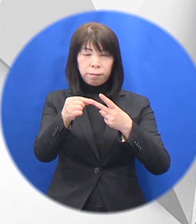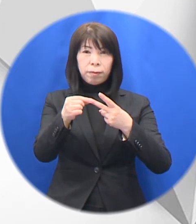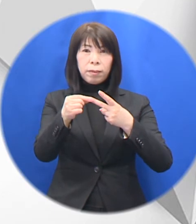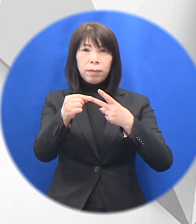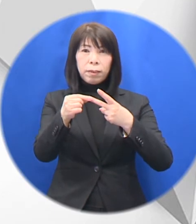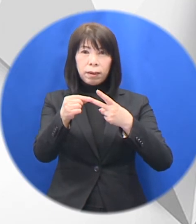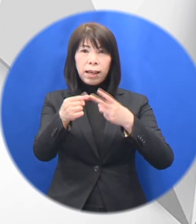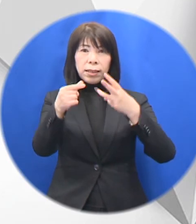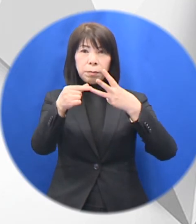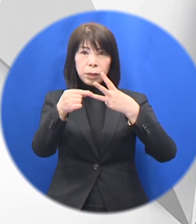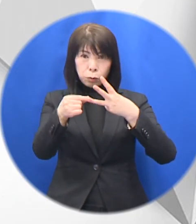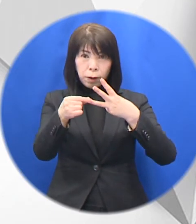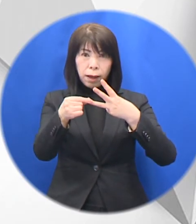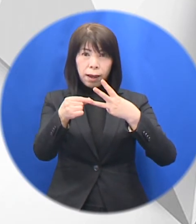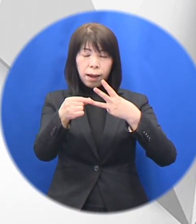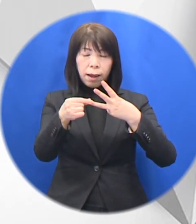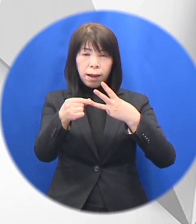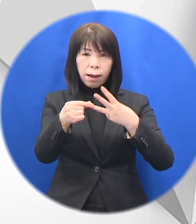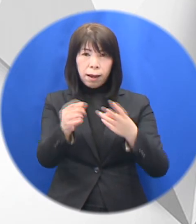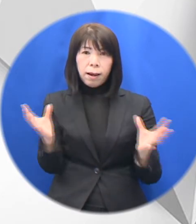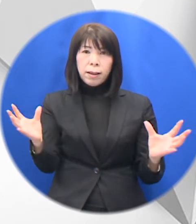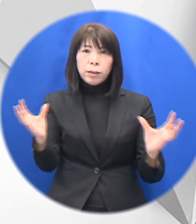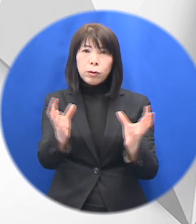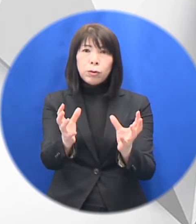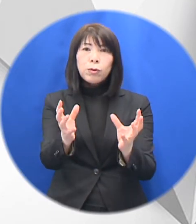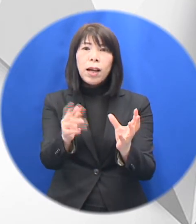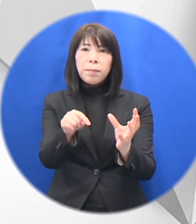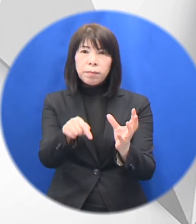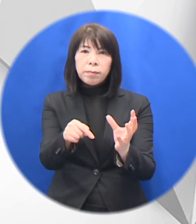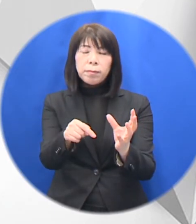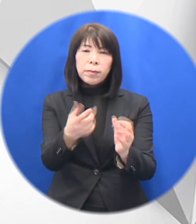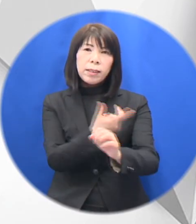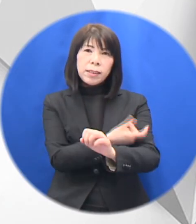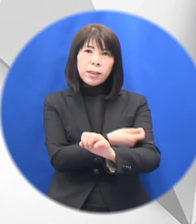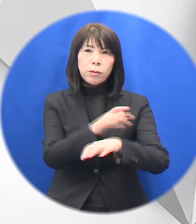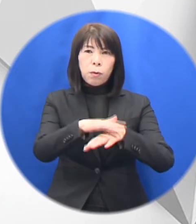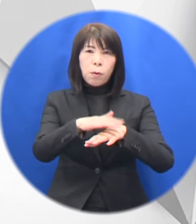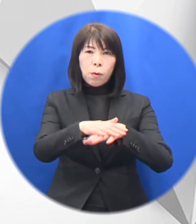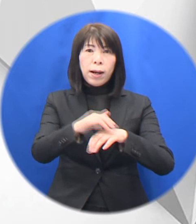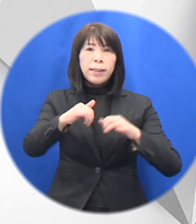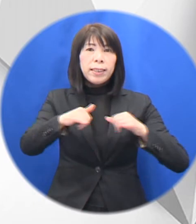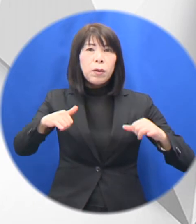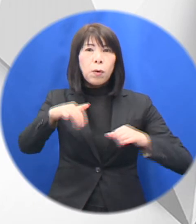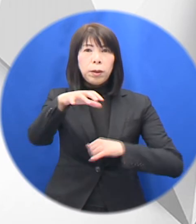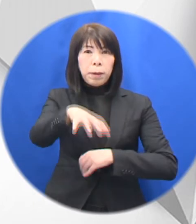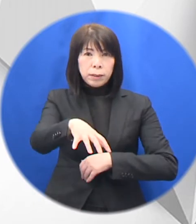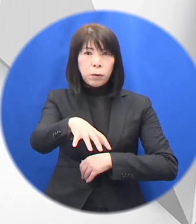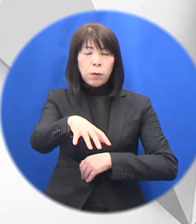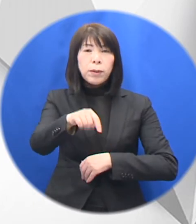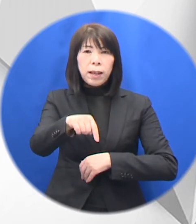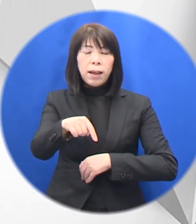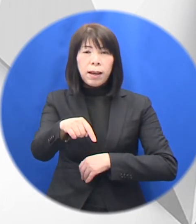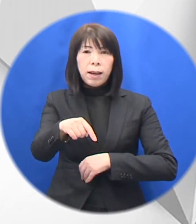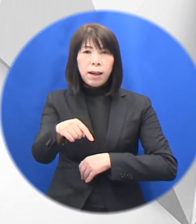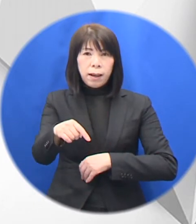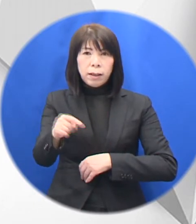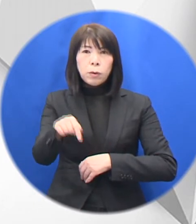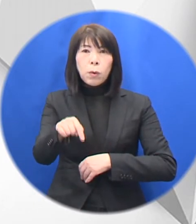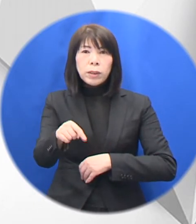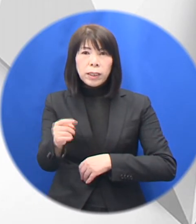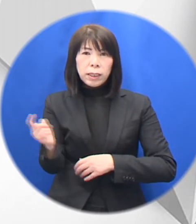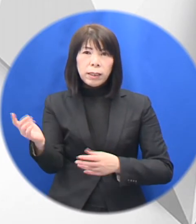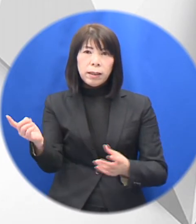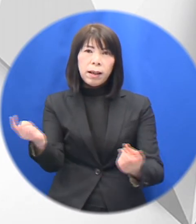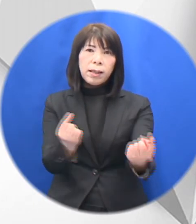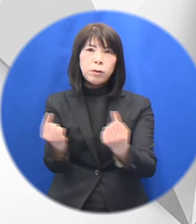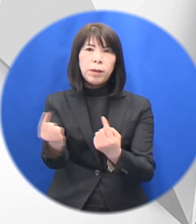で、最後にその集団接種でございますけども、これは大きな会場を設定をして、そこに集まってきていただくという、す